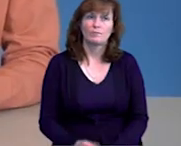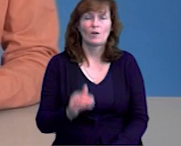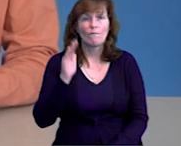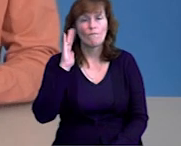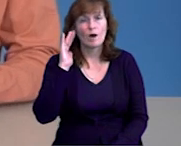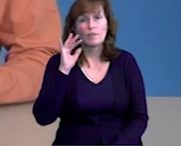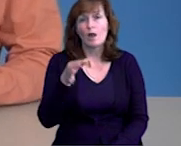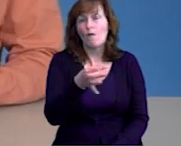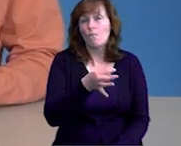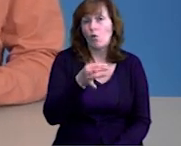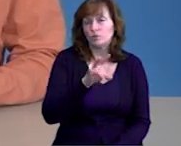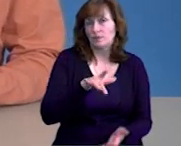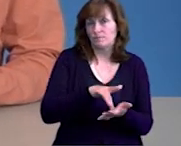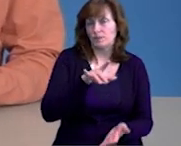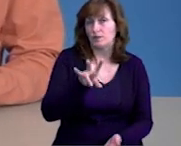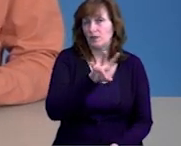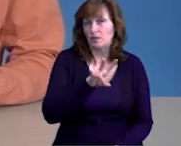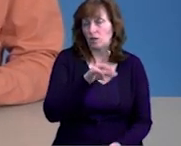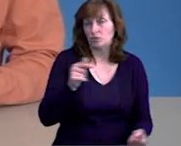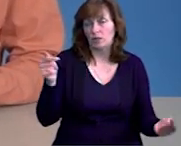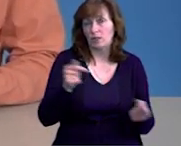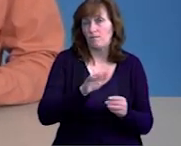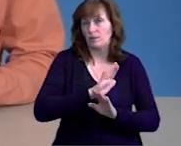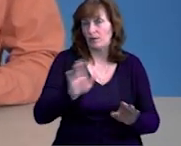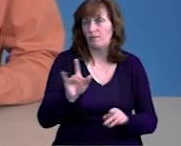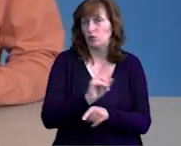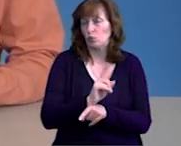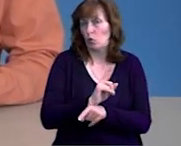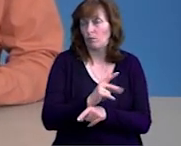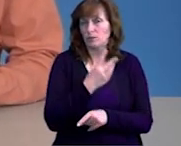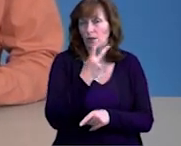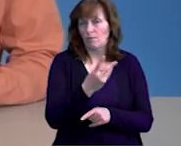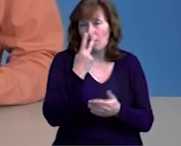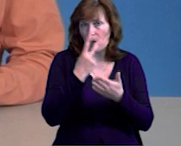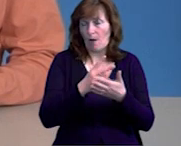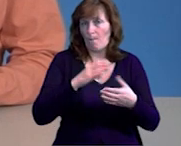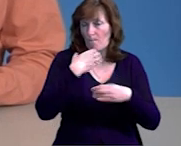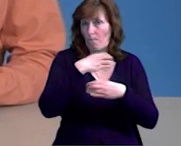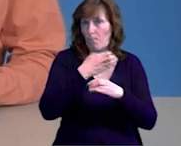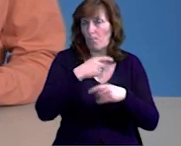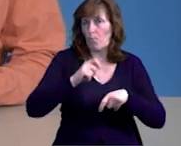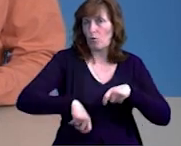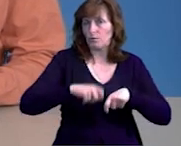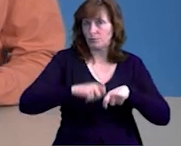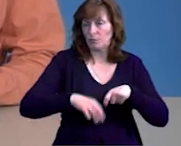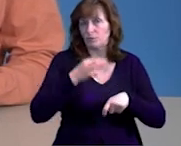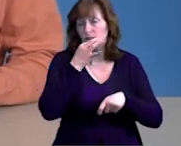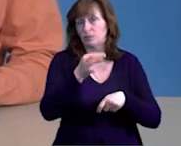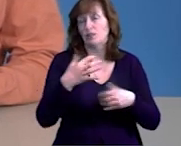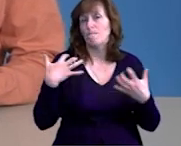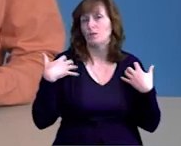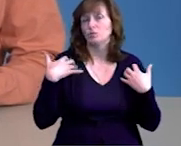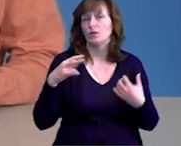Вода у Гравському озері, що в центрі Ніжина, не відповідає нормам за 2 показниками. Про це Суспільному повідомив начальник